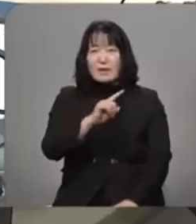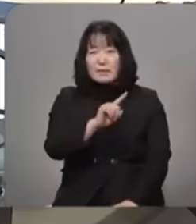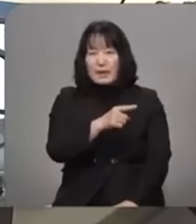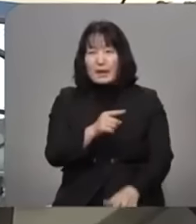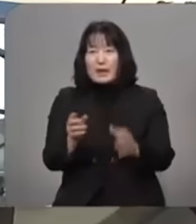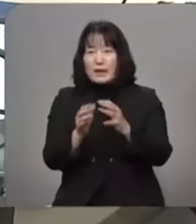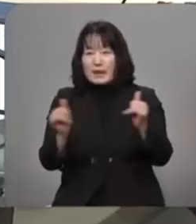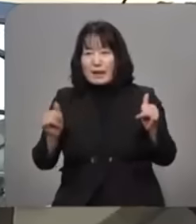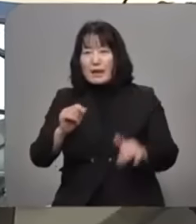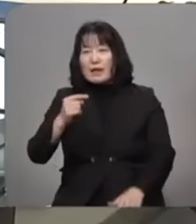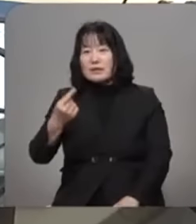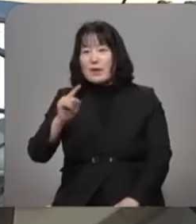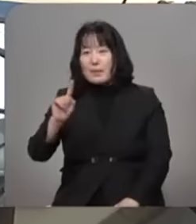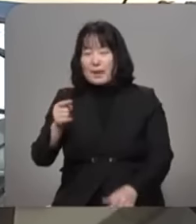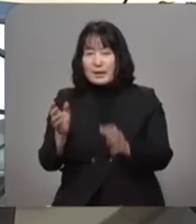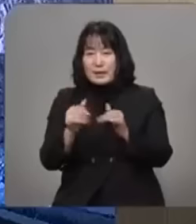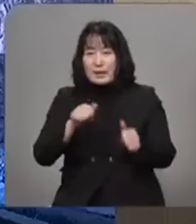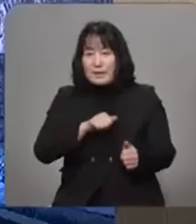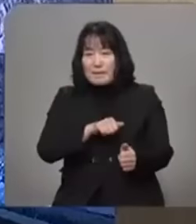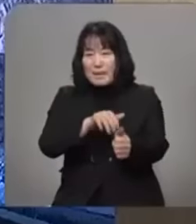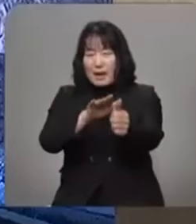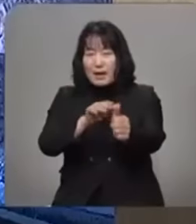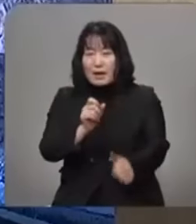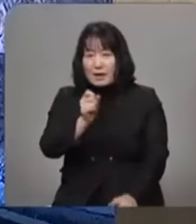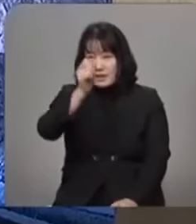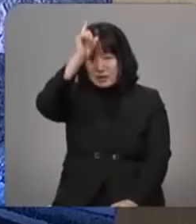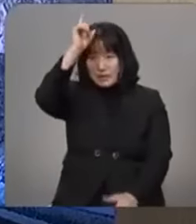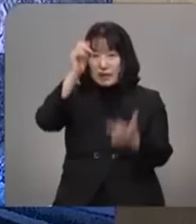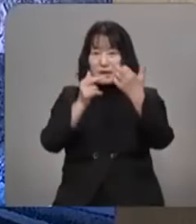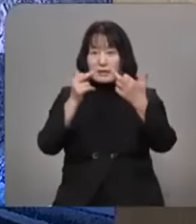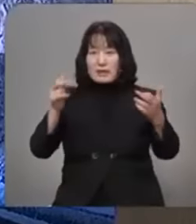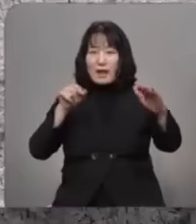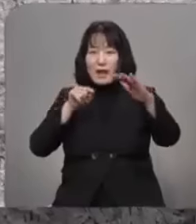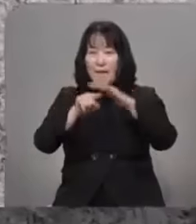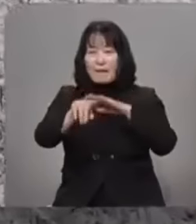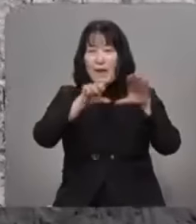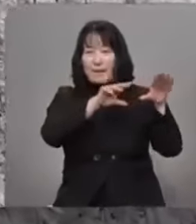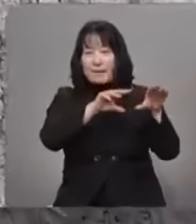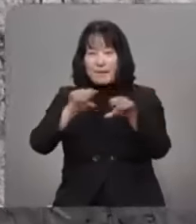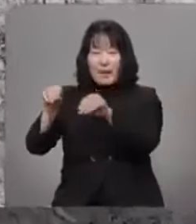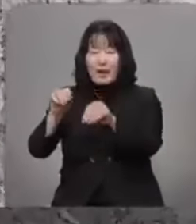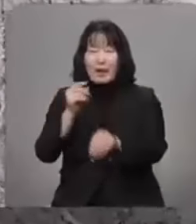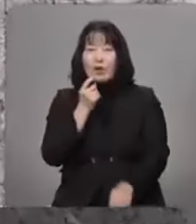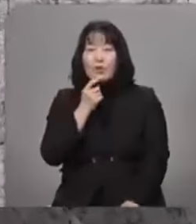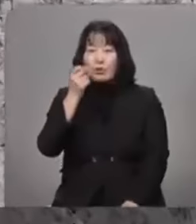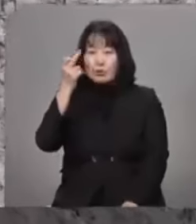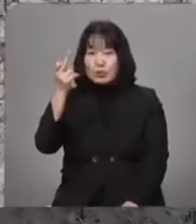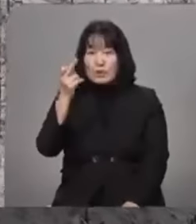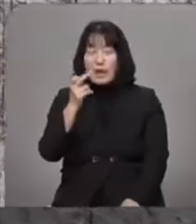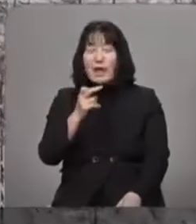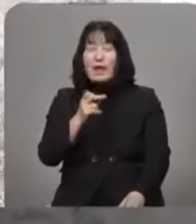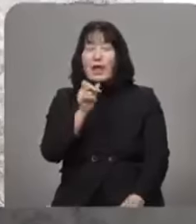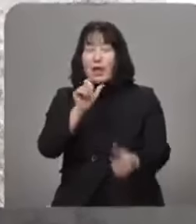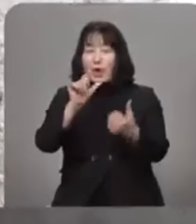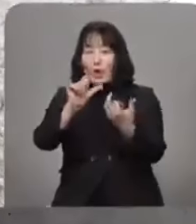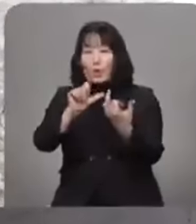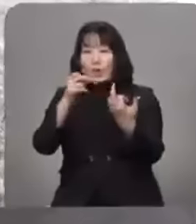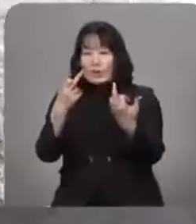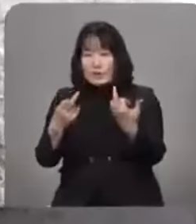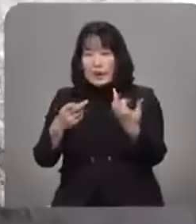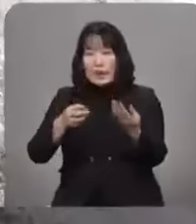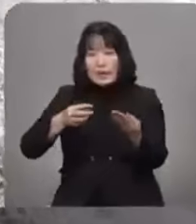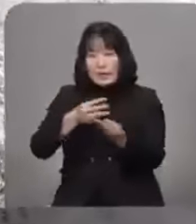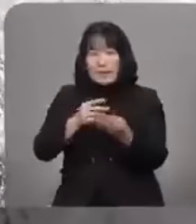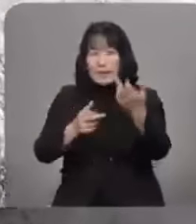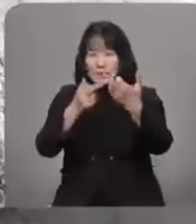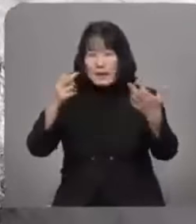1100여명을 투입했습니다 약산은 입산이 전면 통제됐고 설악산과 오대산 태백산은 일부 구간이